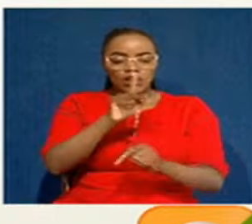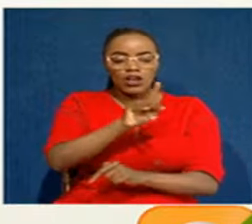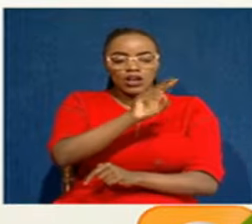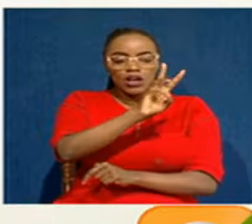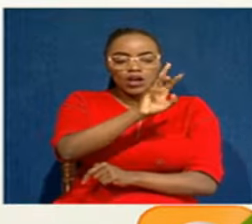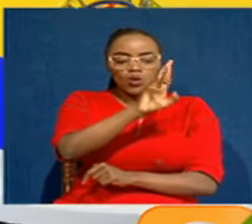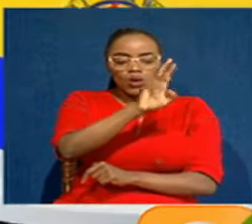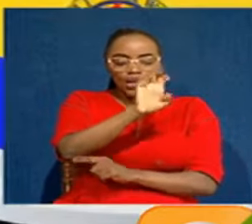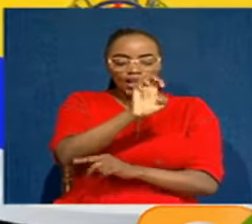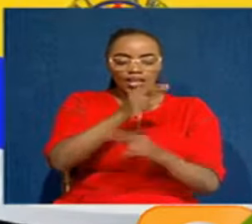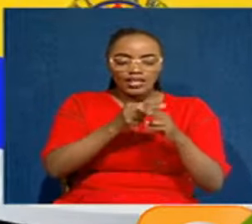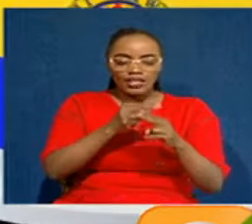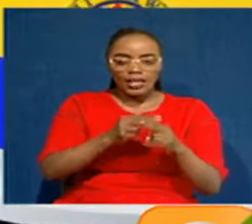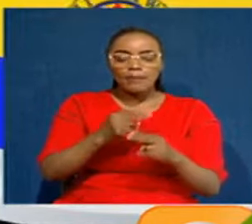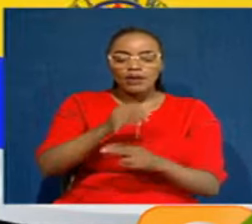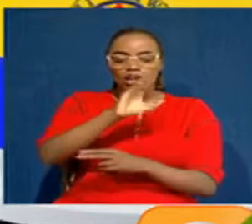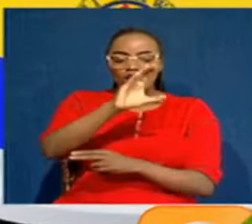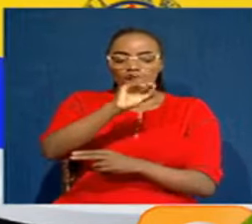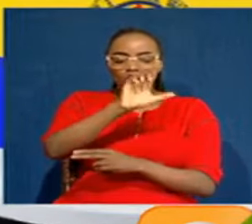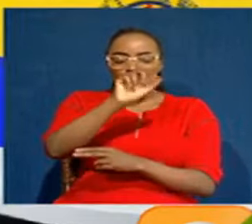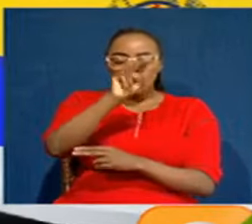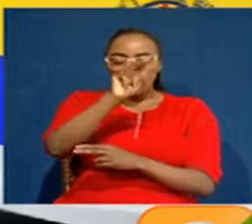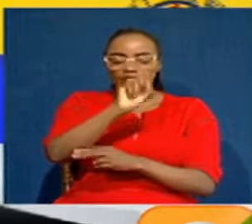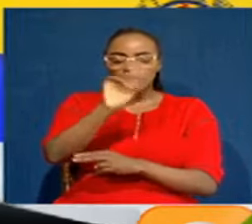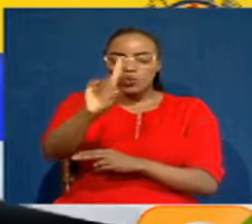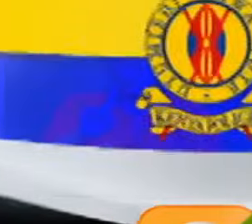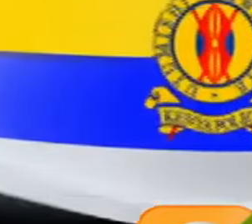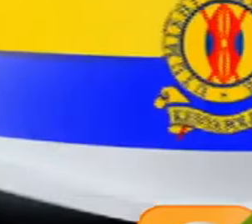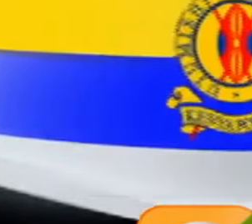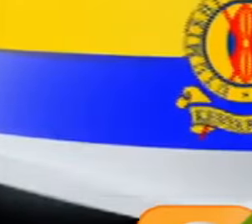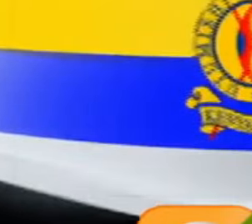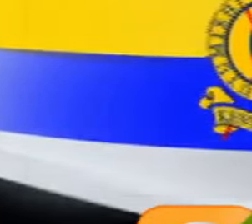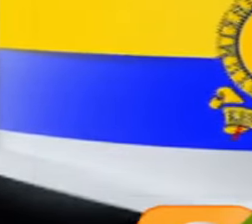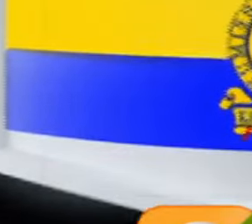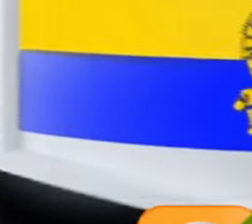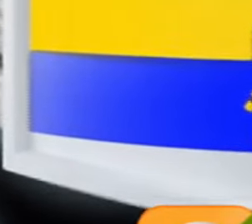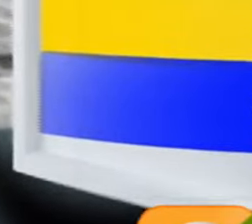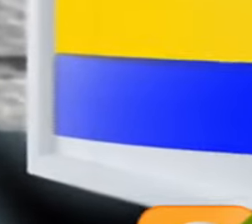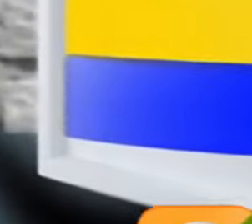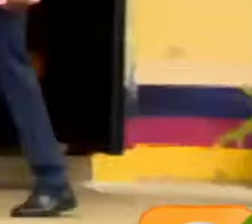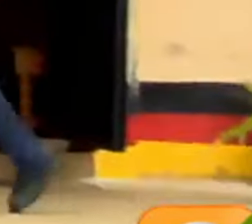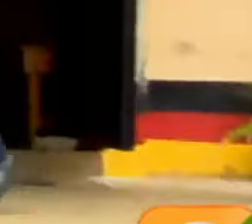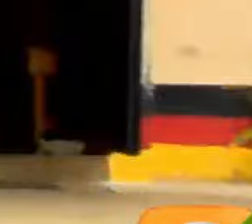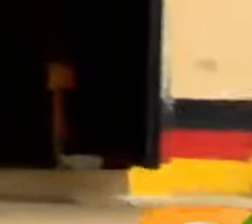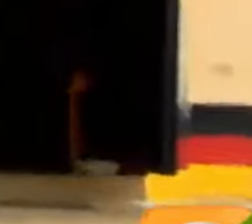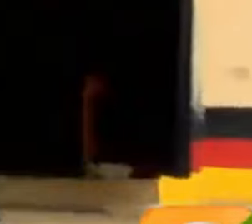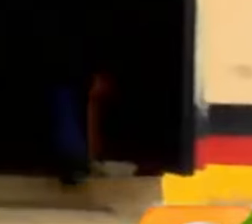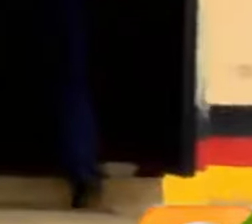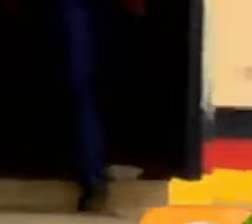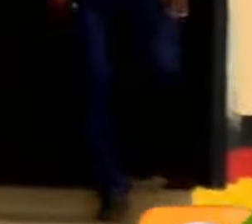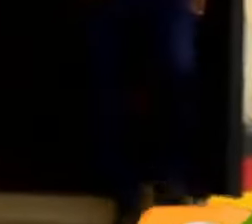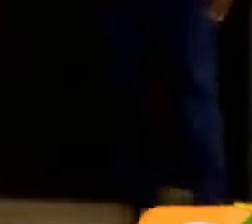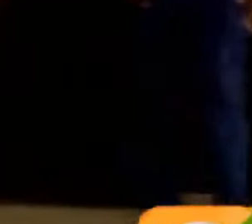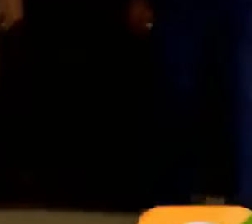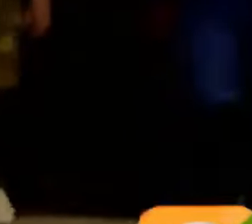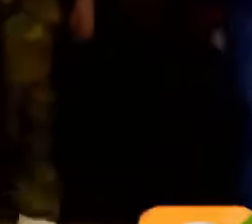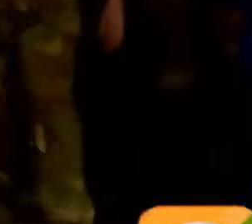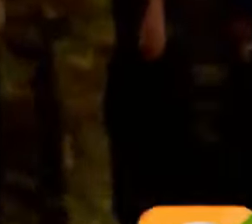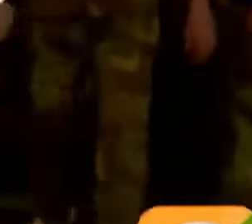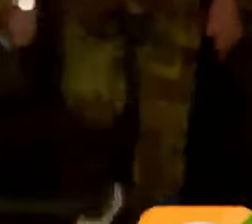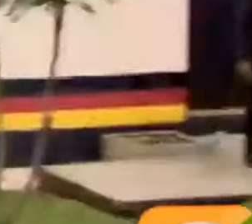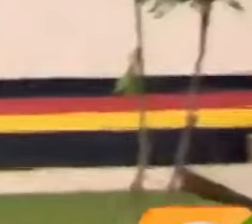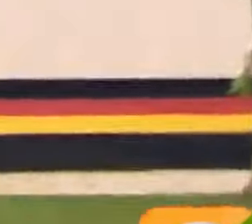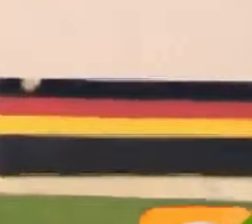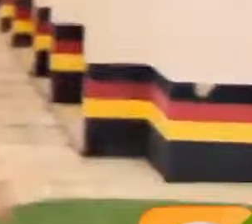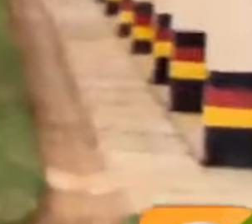Collins Jumaisi, mmoja baada ya mwingine, wakaondoka seli kwa kutumia mlango wa mbele wa stesheni.